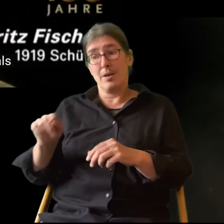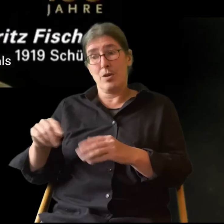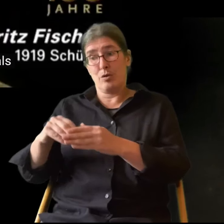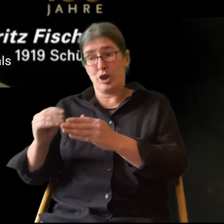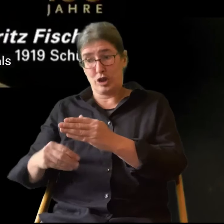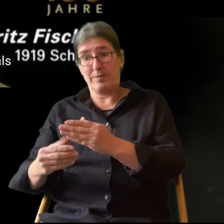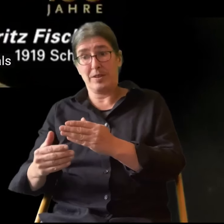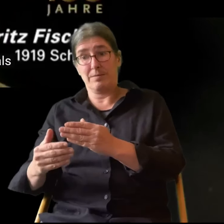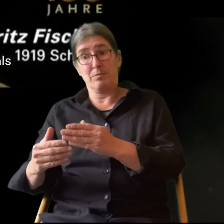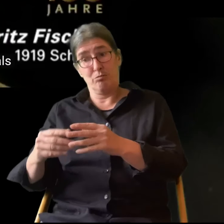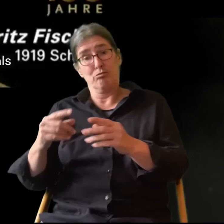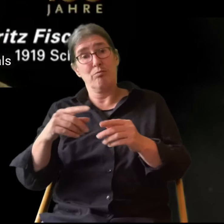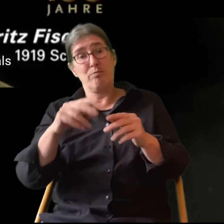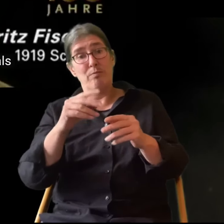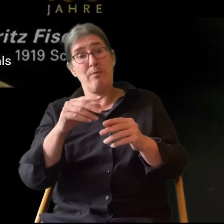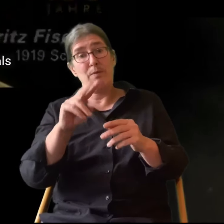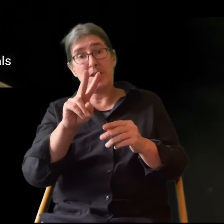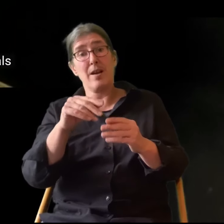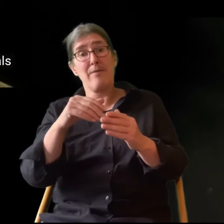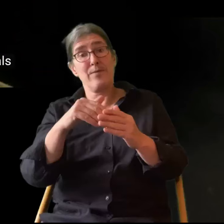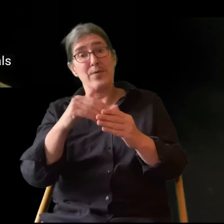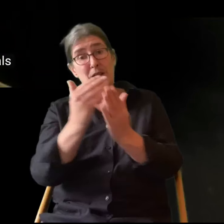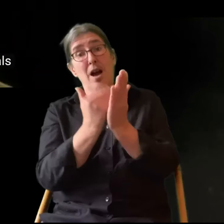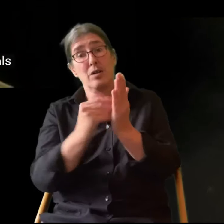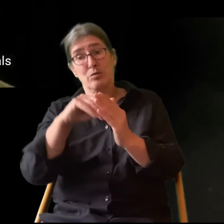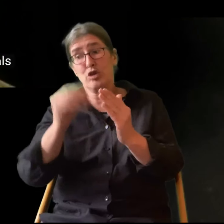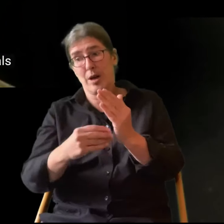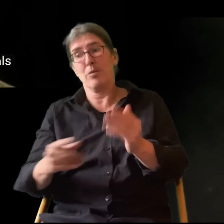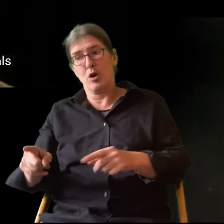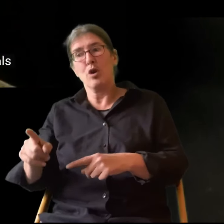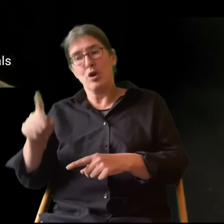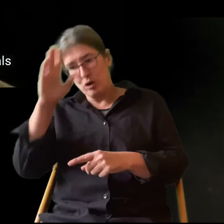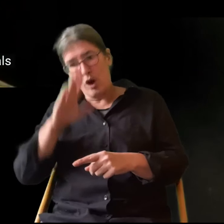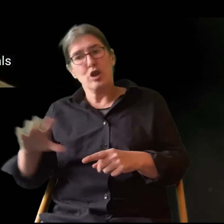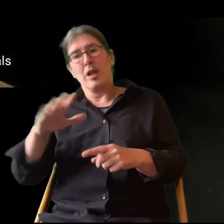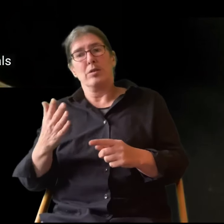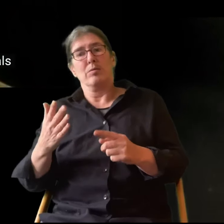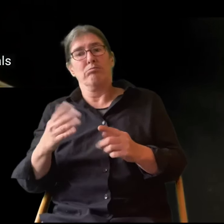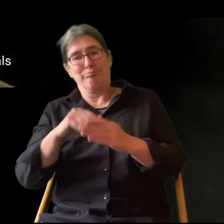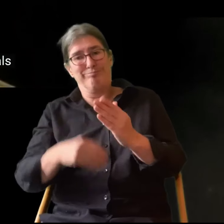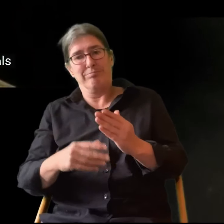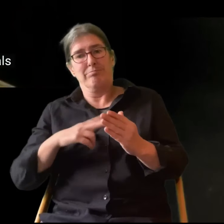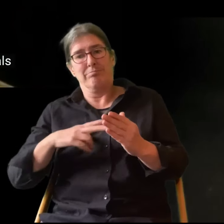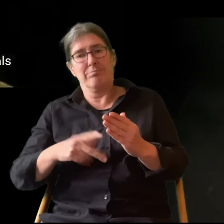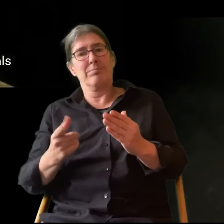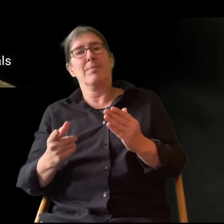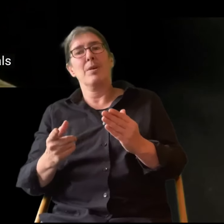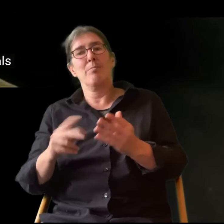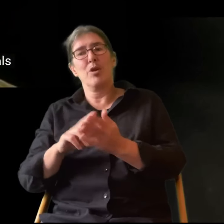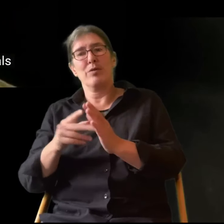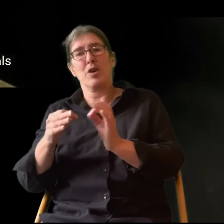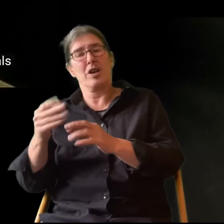dass die politischen Führer der Weimarer Republik da ungemein geschickt waren, diesen